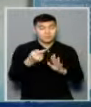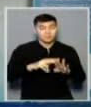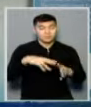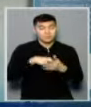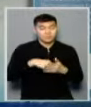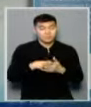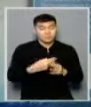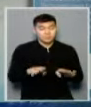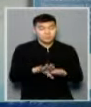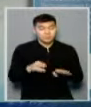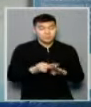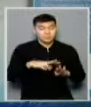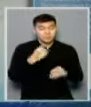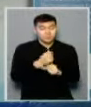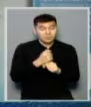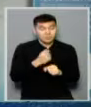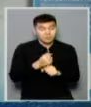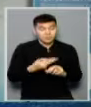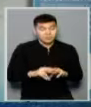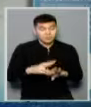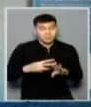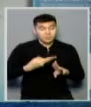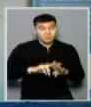осындай біздің заманымызға жеткізген